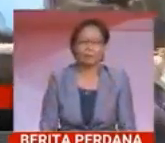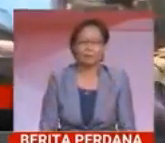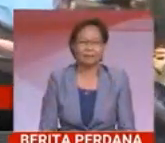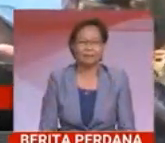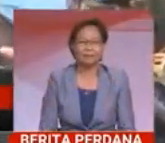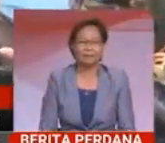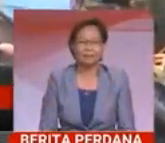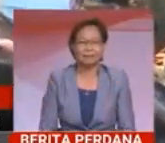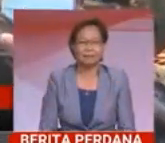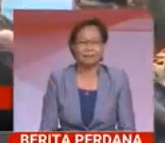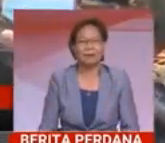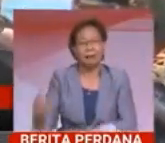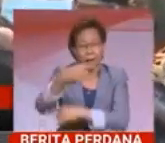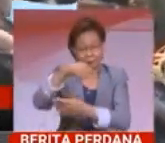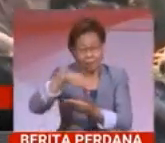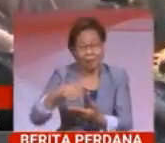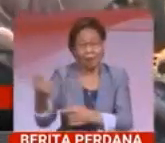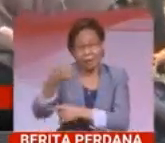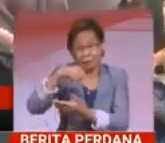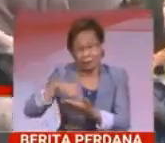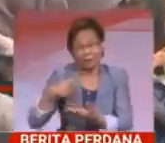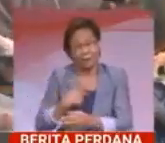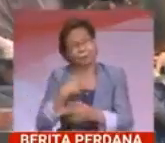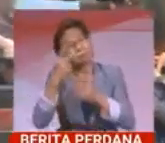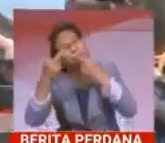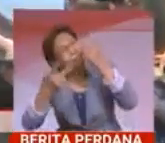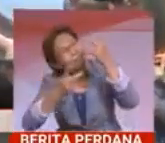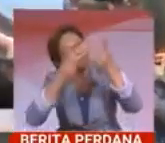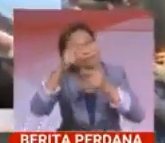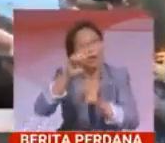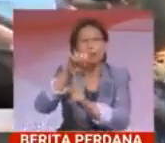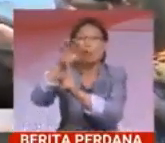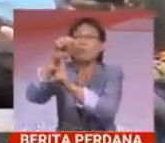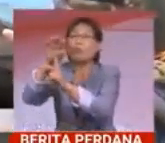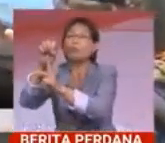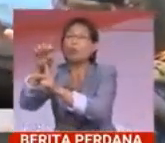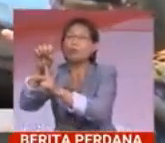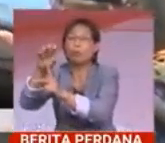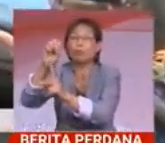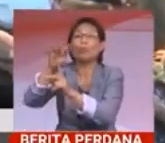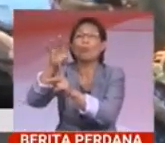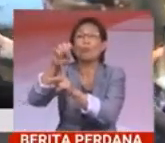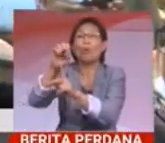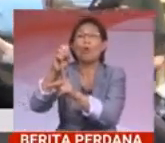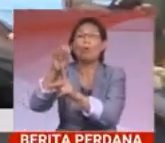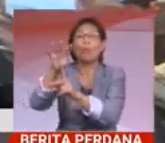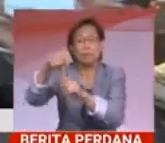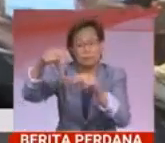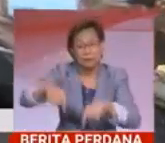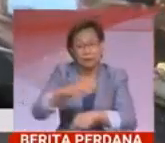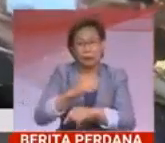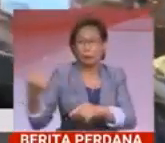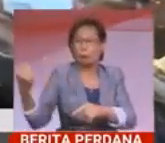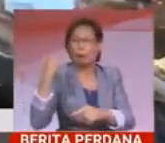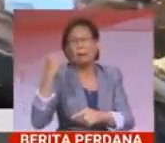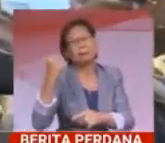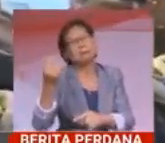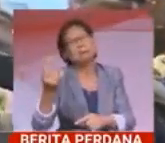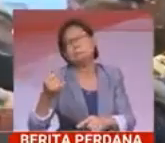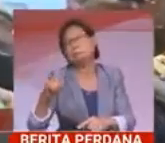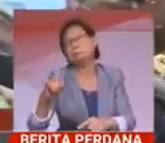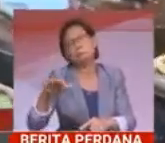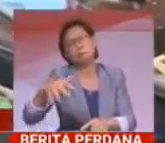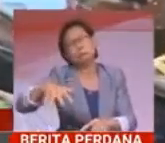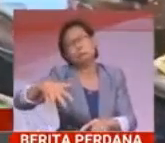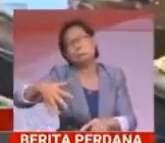cuma hal ini kita meninjau tentang apel liputan level jalur lebar di sini cepat kekuatannya kurang skin jadi